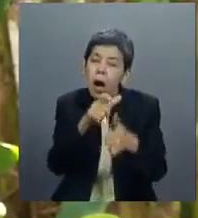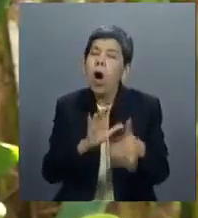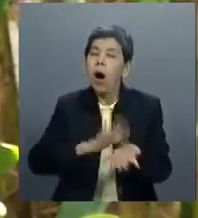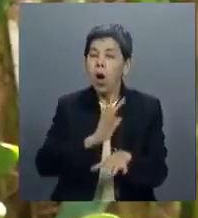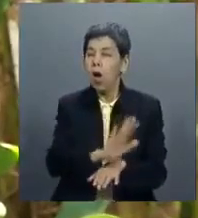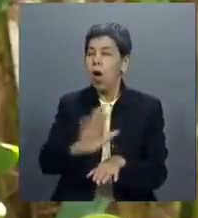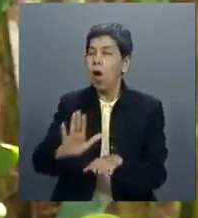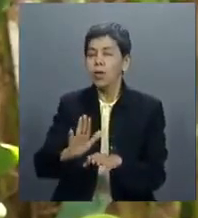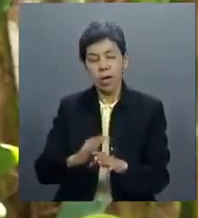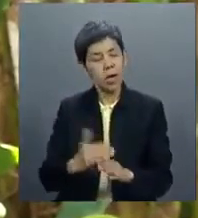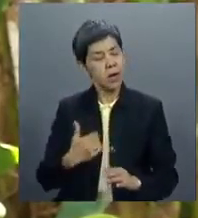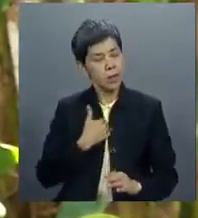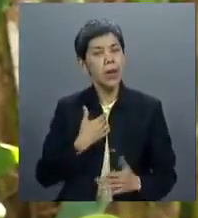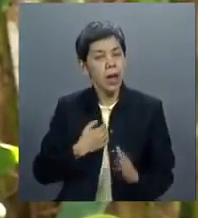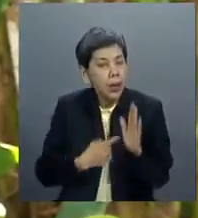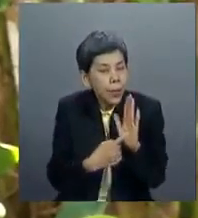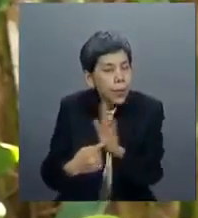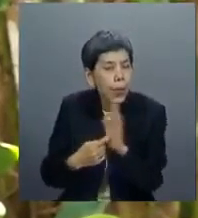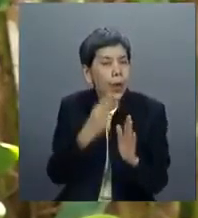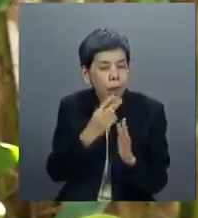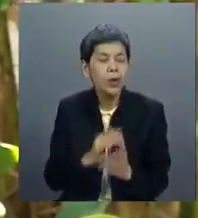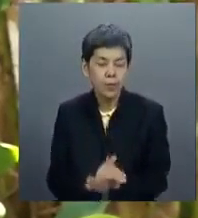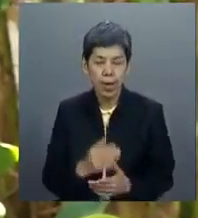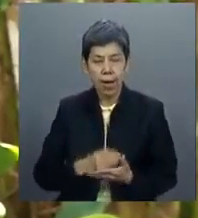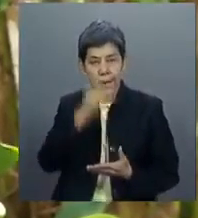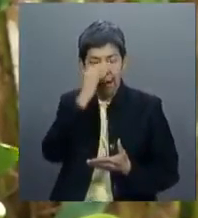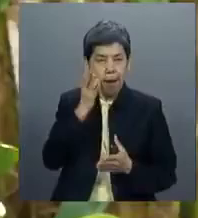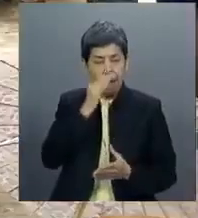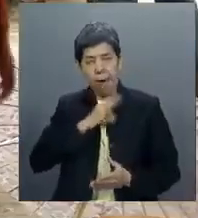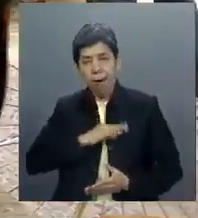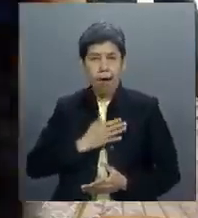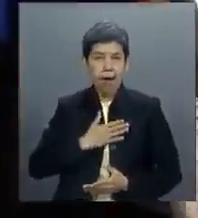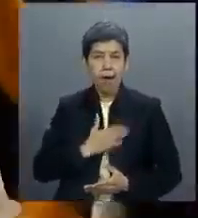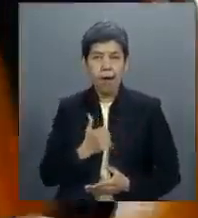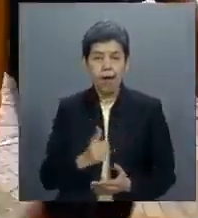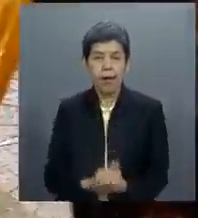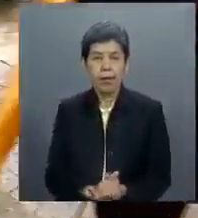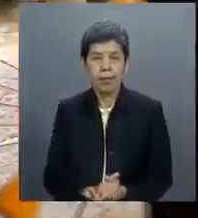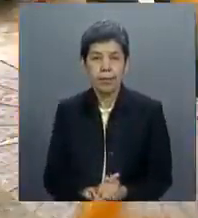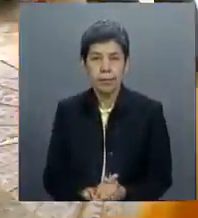ของตัวเองเรามีกระจกบานใหญ่ๆให้เด็กดูเด็กๆเขาจะรู้ตัวเอง